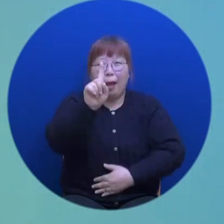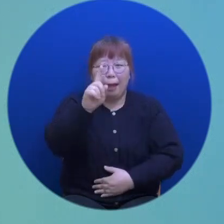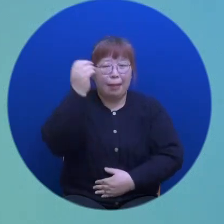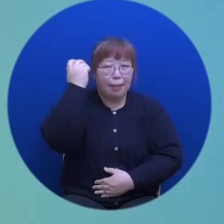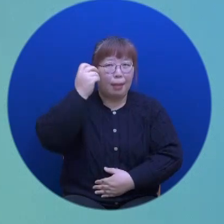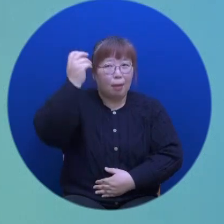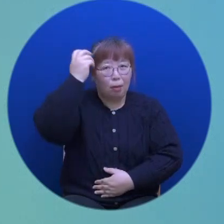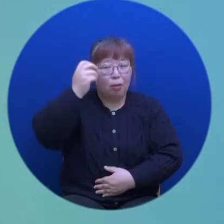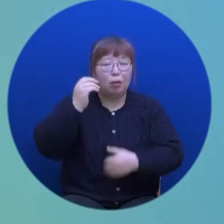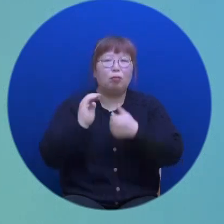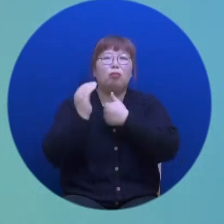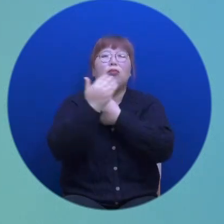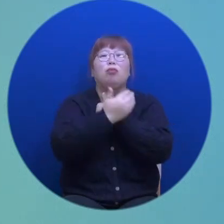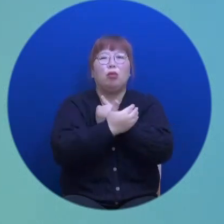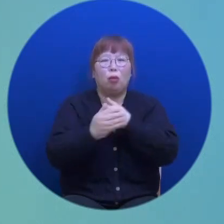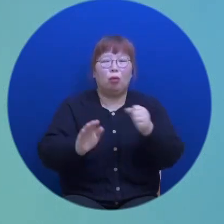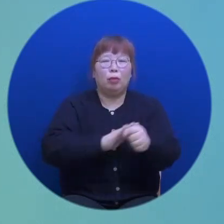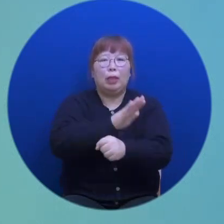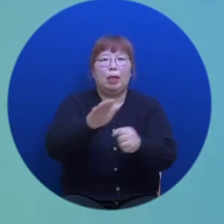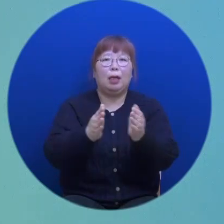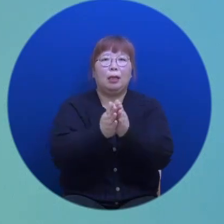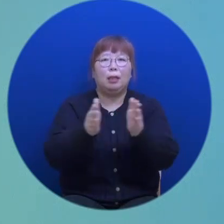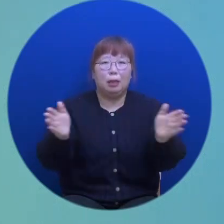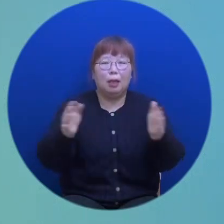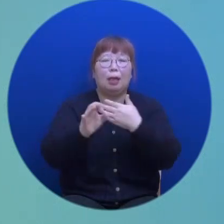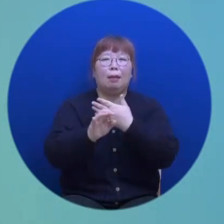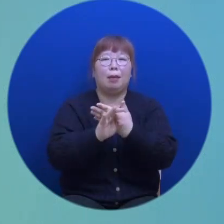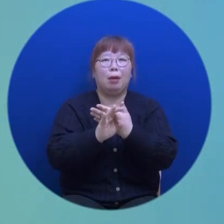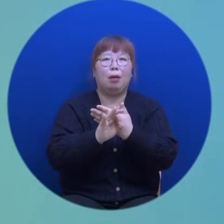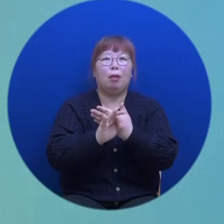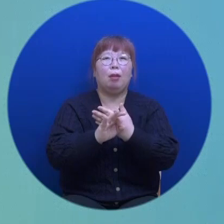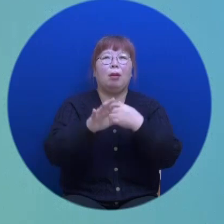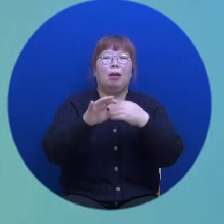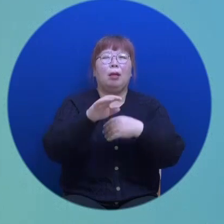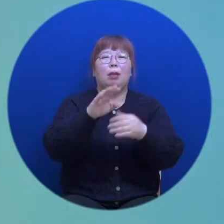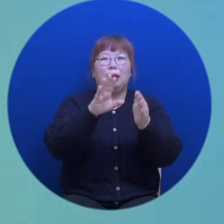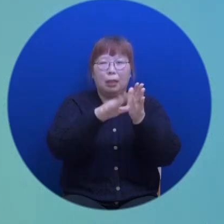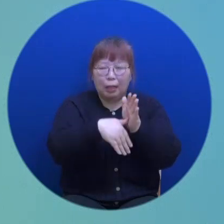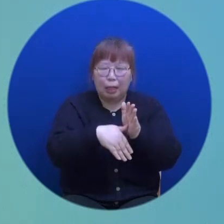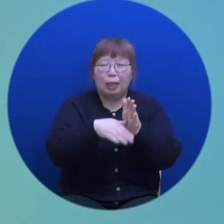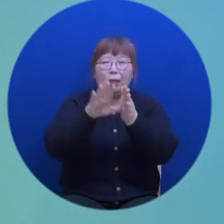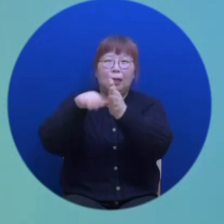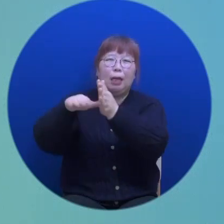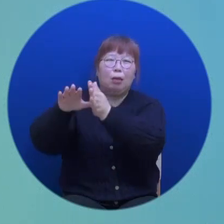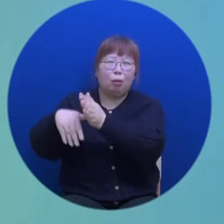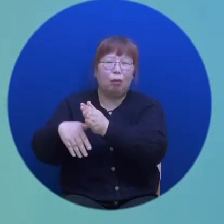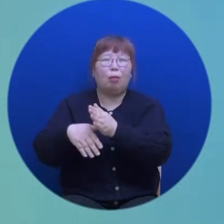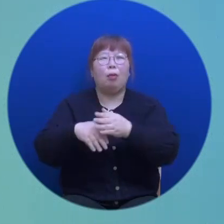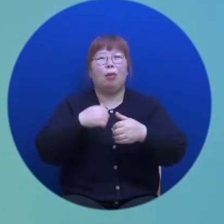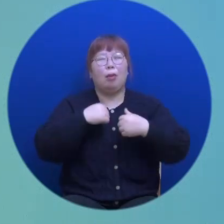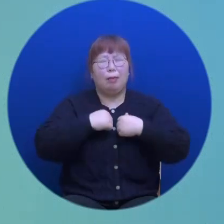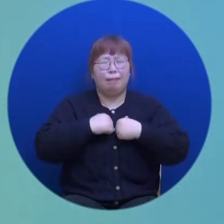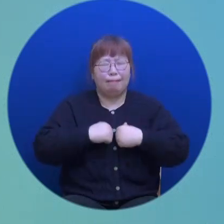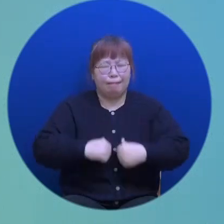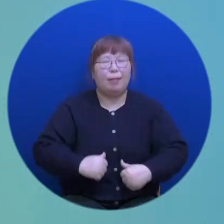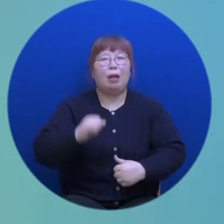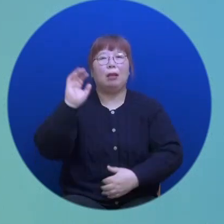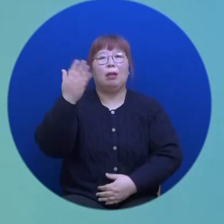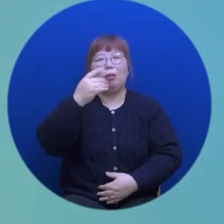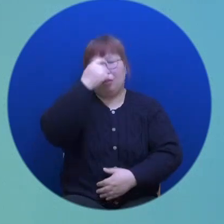품고 사랑하기 시작하면 때로는 참아야죠. 때로는 묵묵히